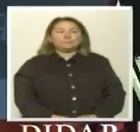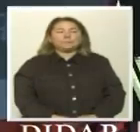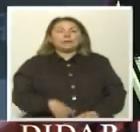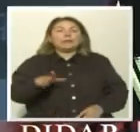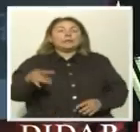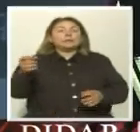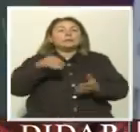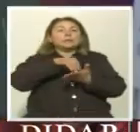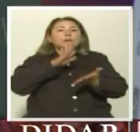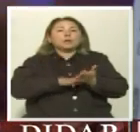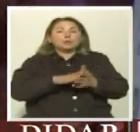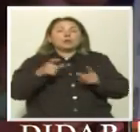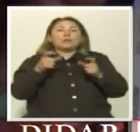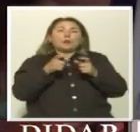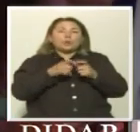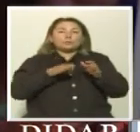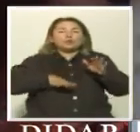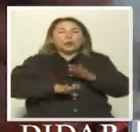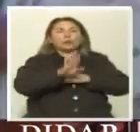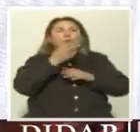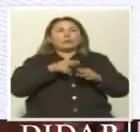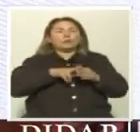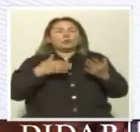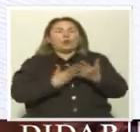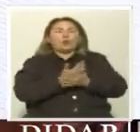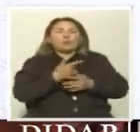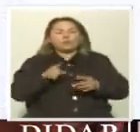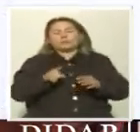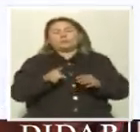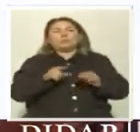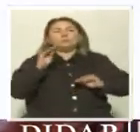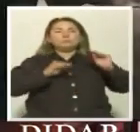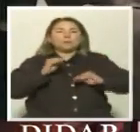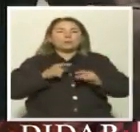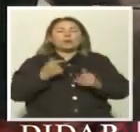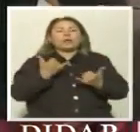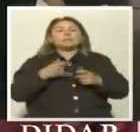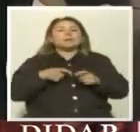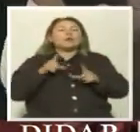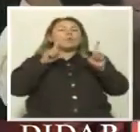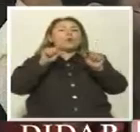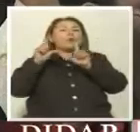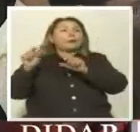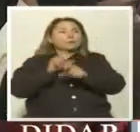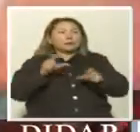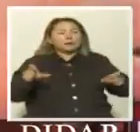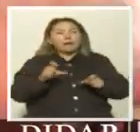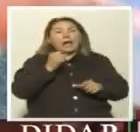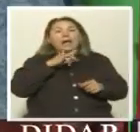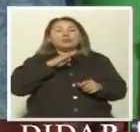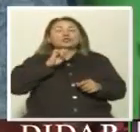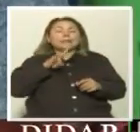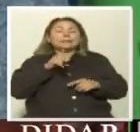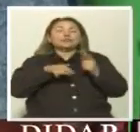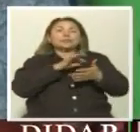Рейске тіркелу, отырғызу талонын басып шығару, жол жүкті рәсімдеп, орын таңдау. Енді жолаушылар бұл қызметтің барлығын Айжан терминалы